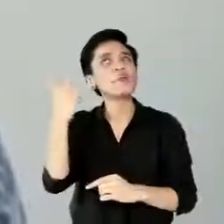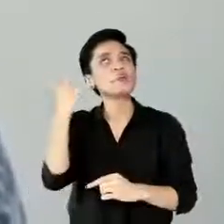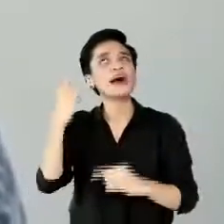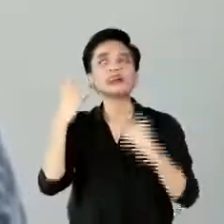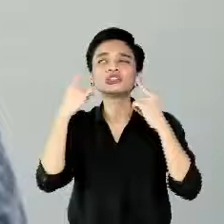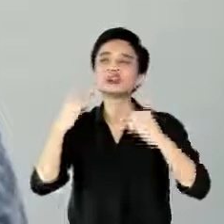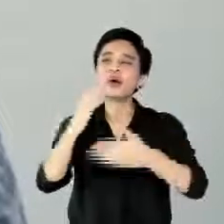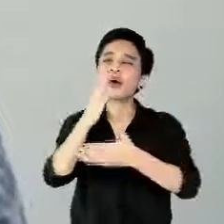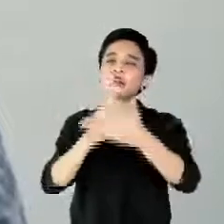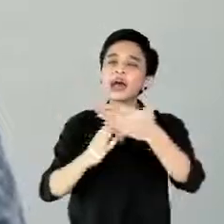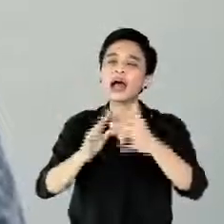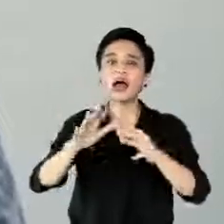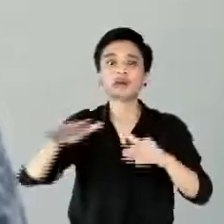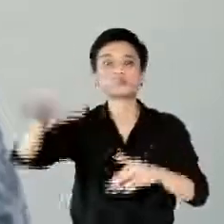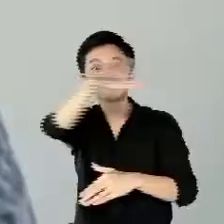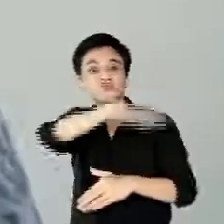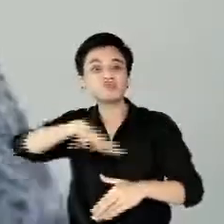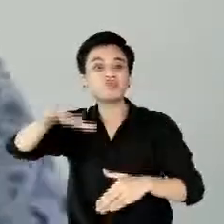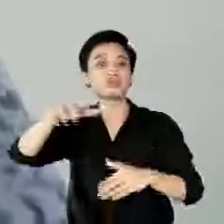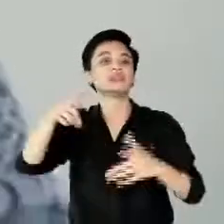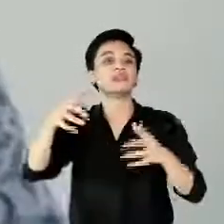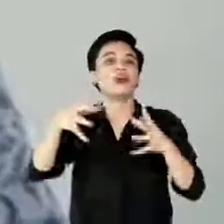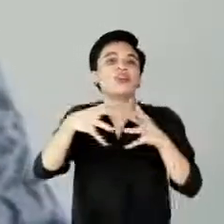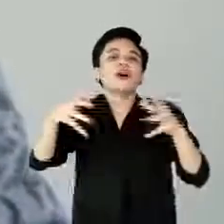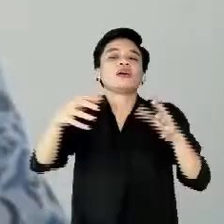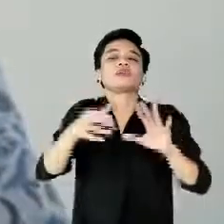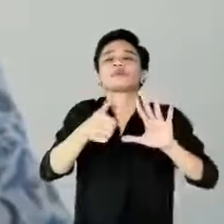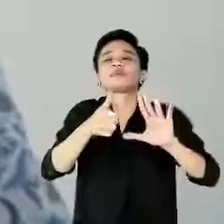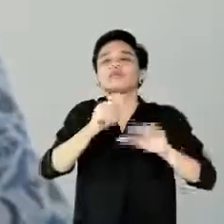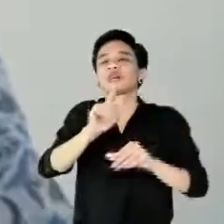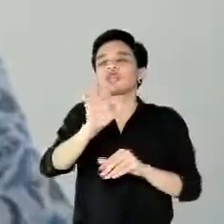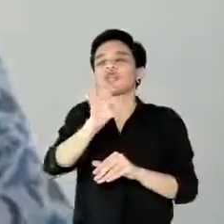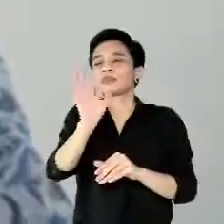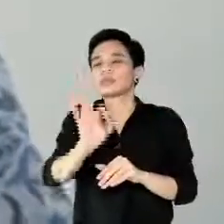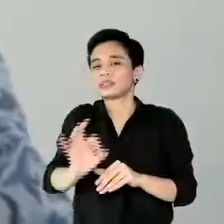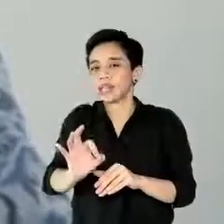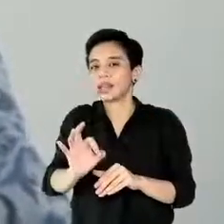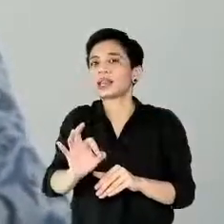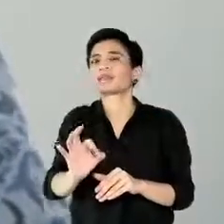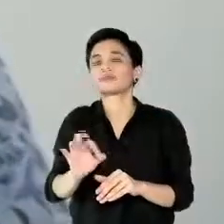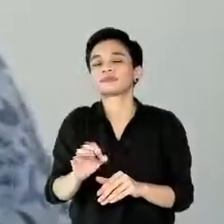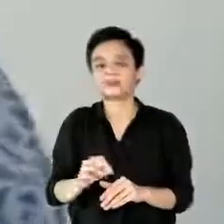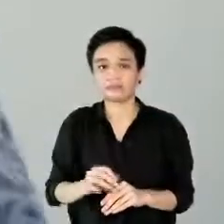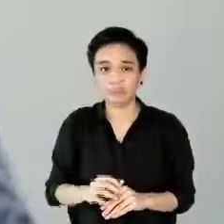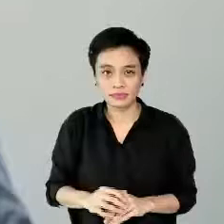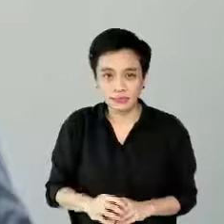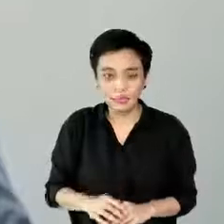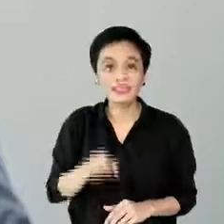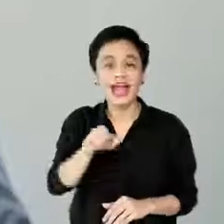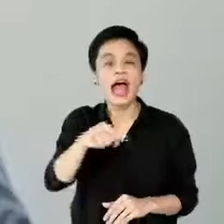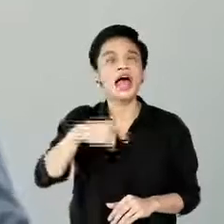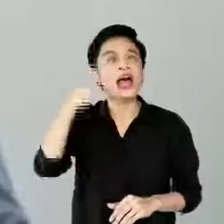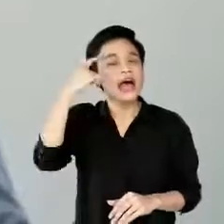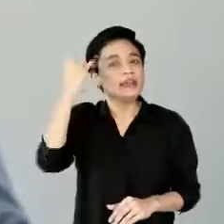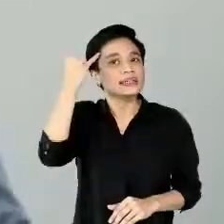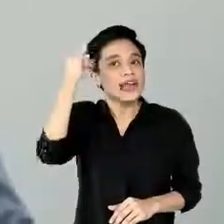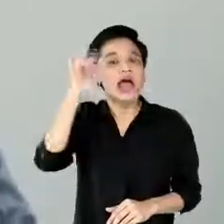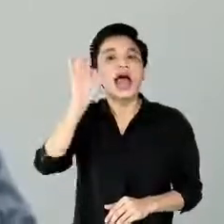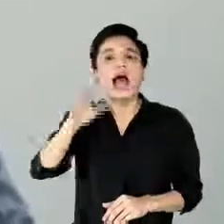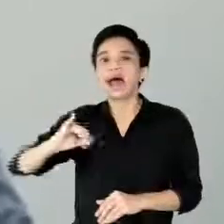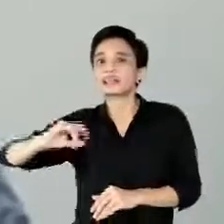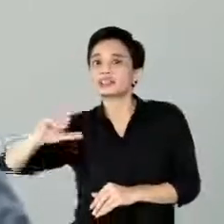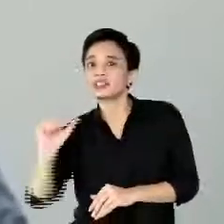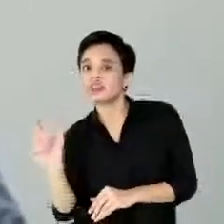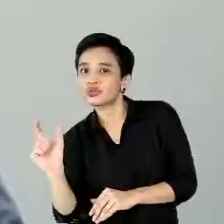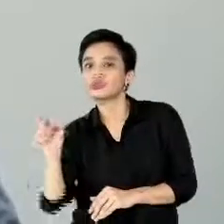sudah masuk ke 61 persen itu tambahnya segera kita penambahan nge-review dan tetes Sulawesi